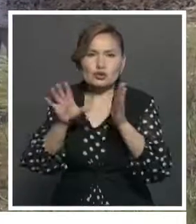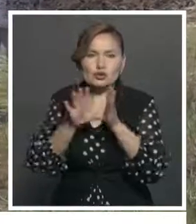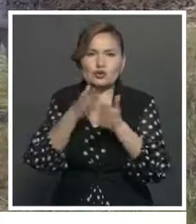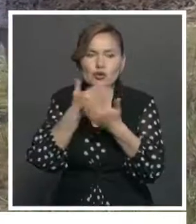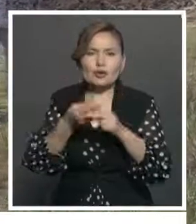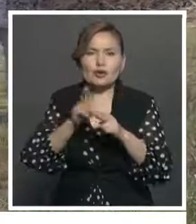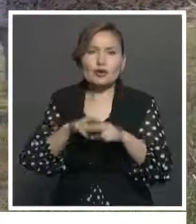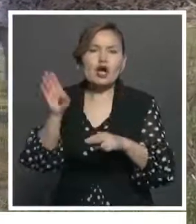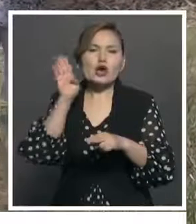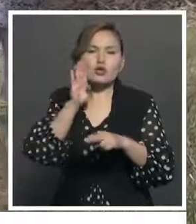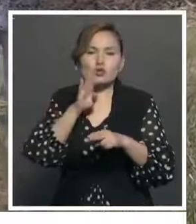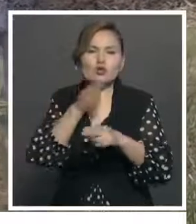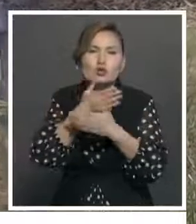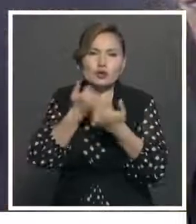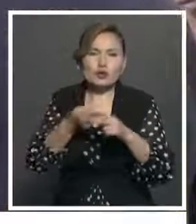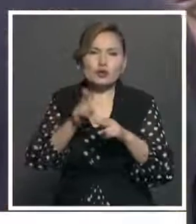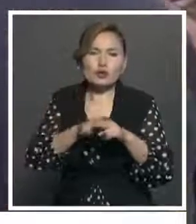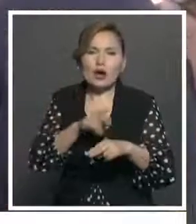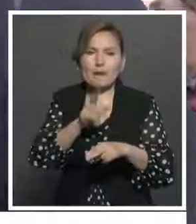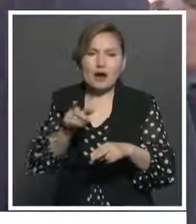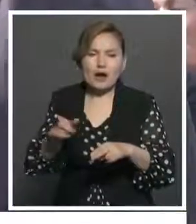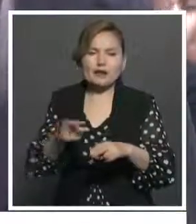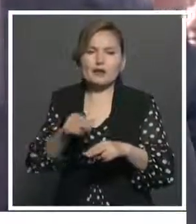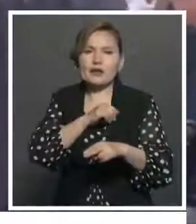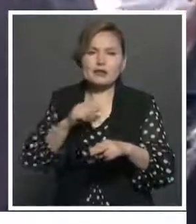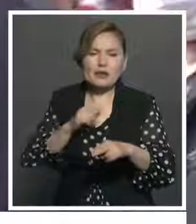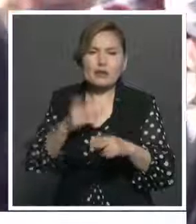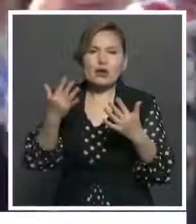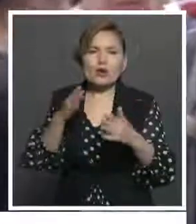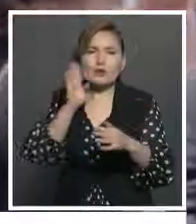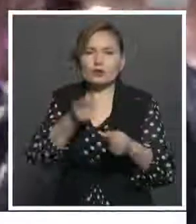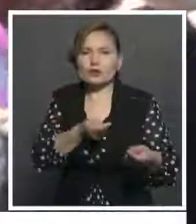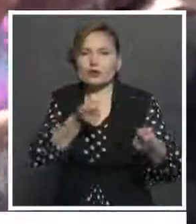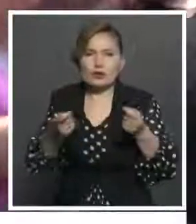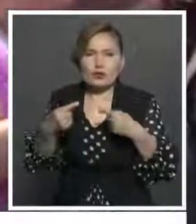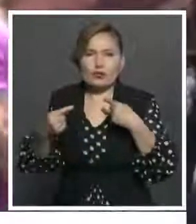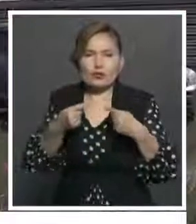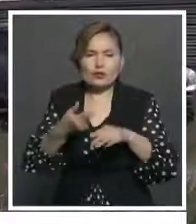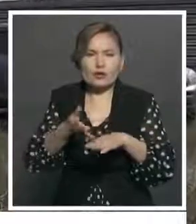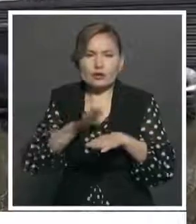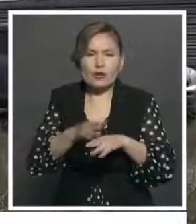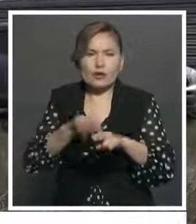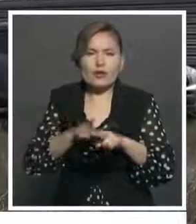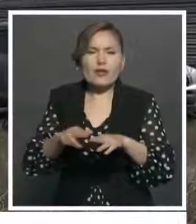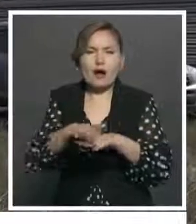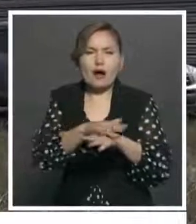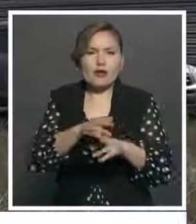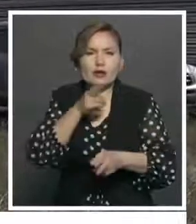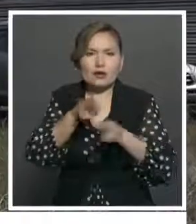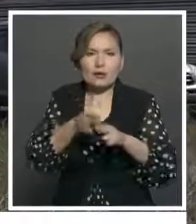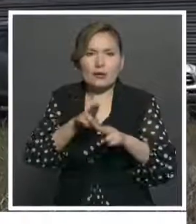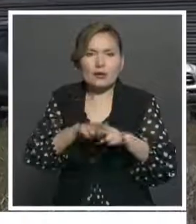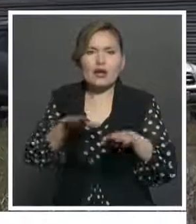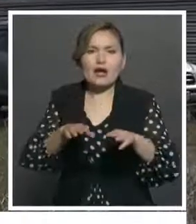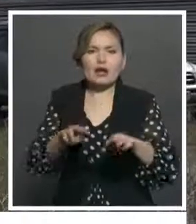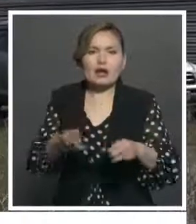істейді. Ол да істен шыққандықтан тұрғындар суды көрші ауылдардан тасып жатыр. Тұрғындар мәселенің дер кезінде шешілмегеніне ашулы, жергілікті